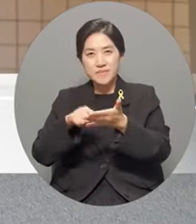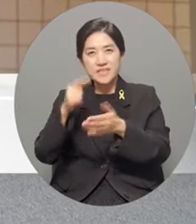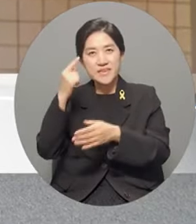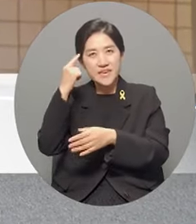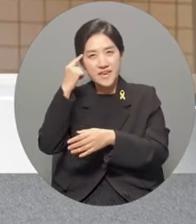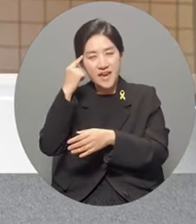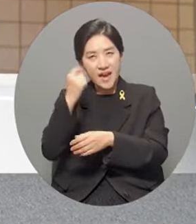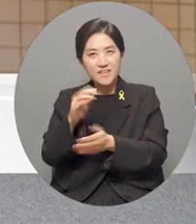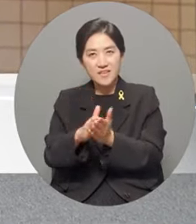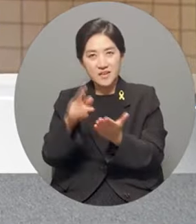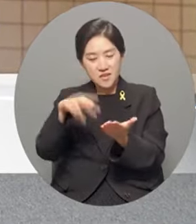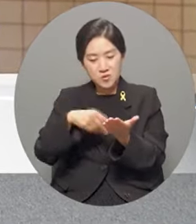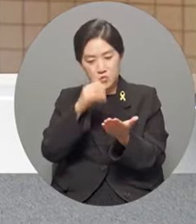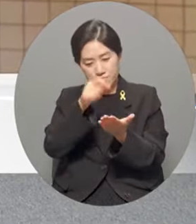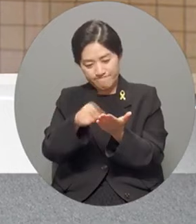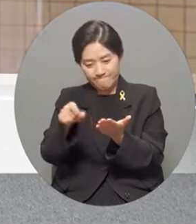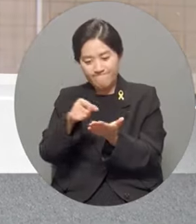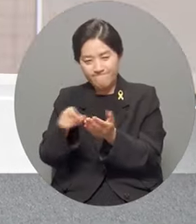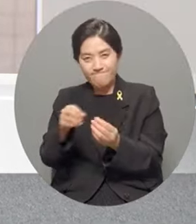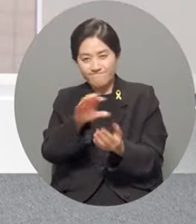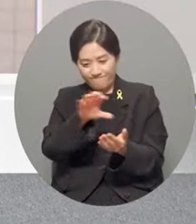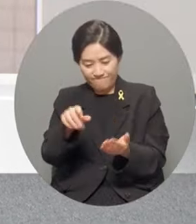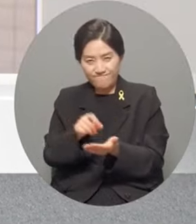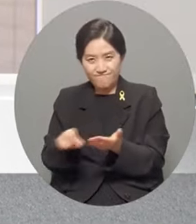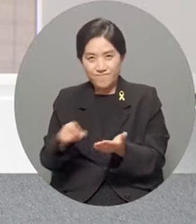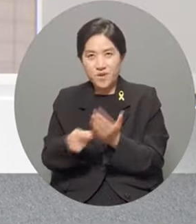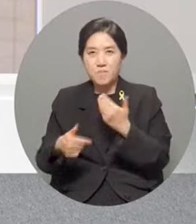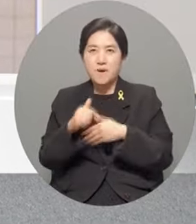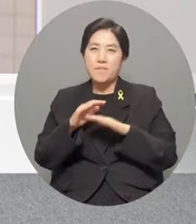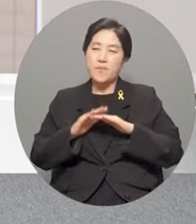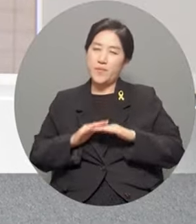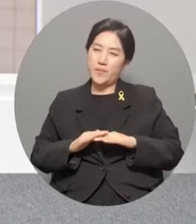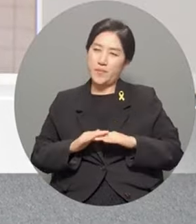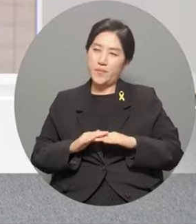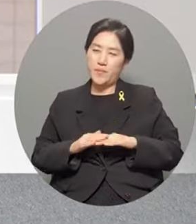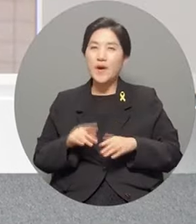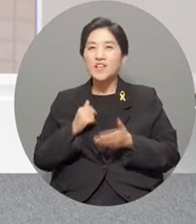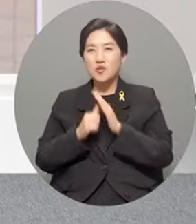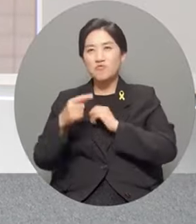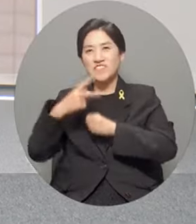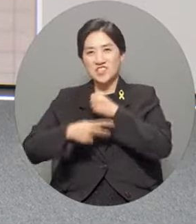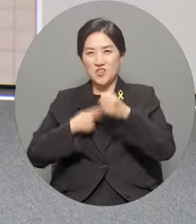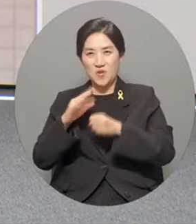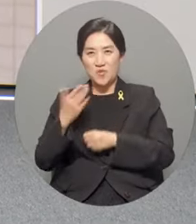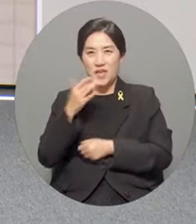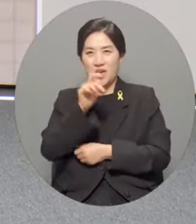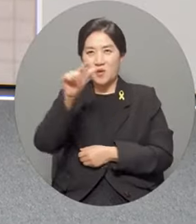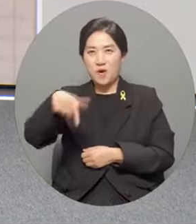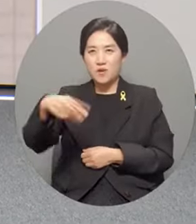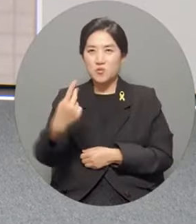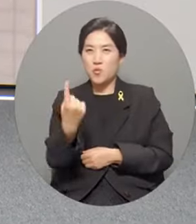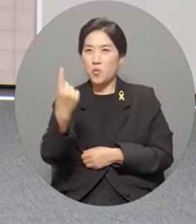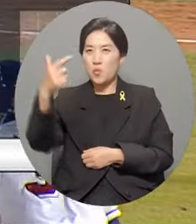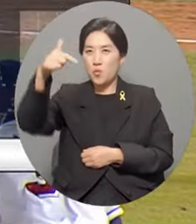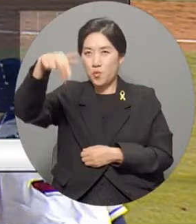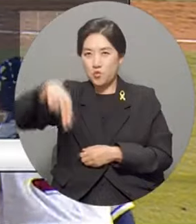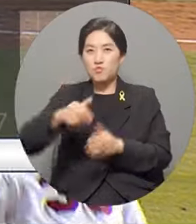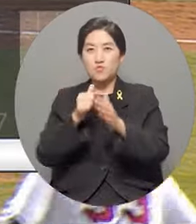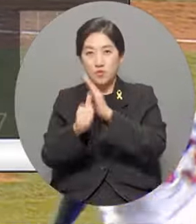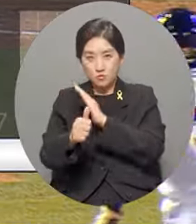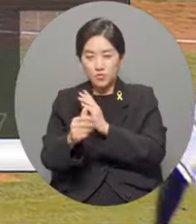좋은 글귀를 받았으며 마음을 다스린다는 2년차 곽도규 선수인데요. 박재훈 기자가 만났습니다.